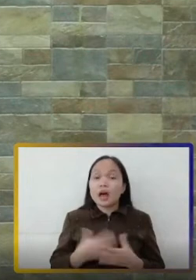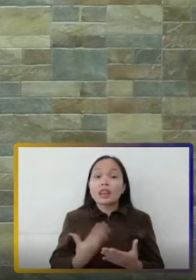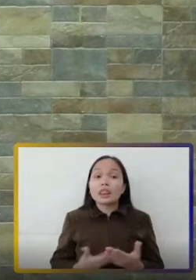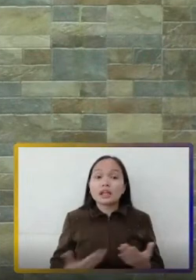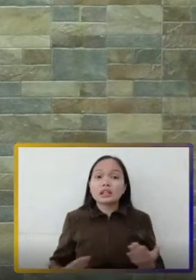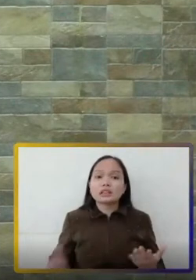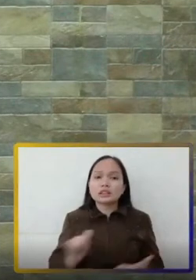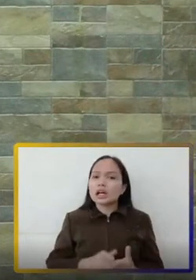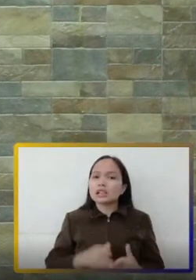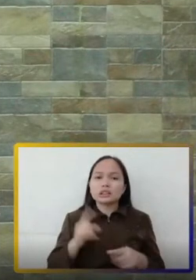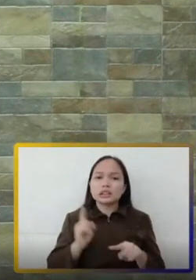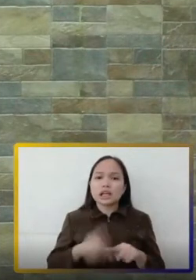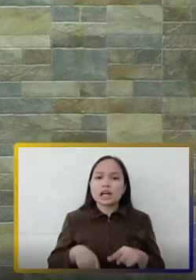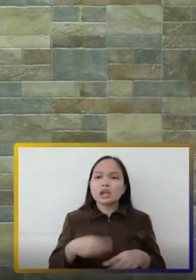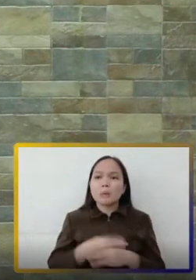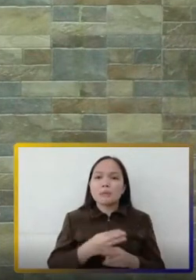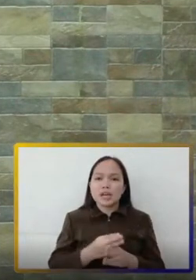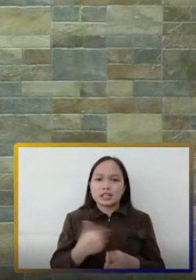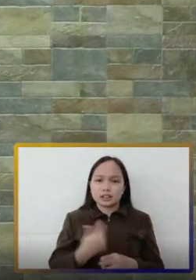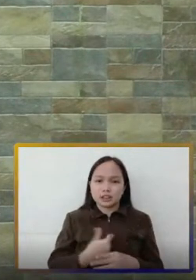nakakapagpalakas ng ating pananampalataya.